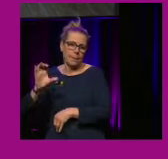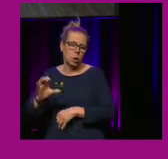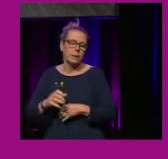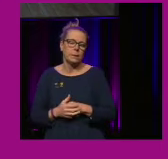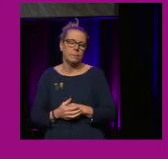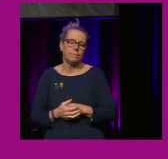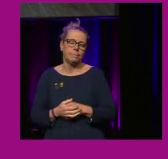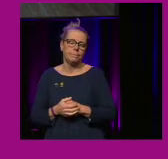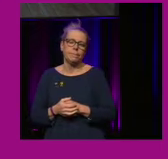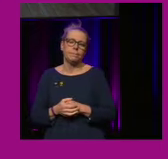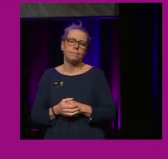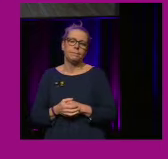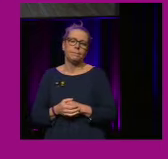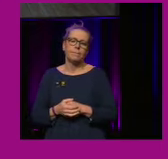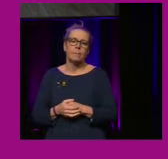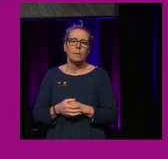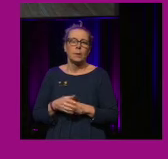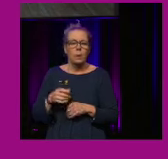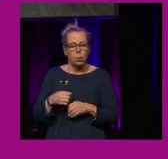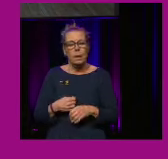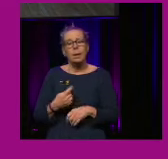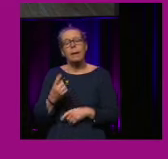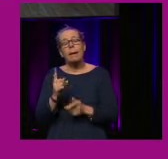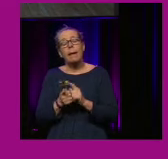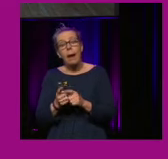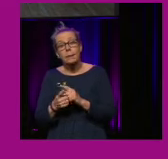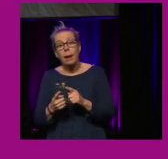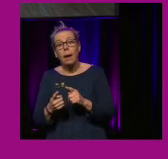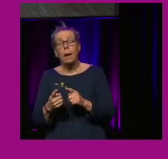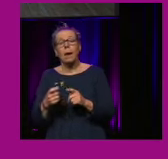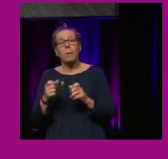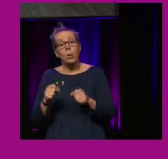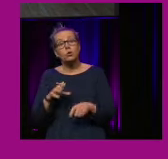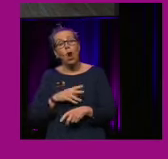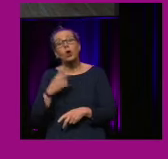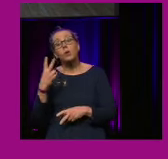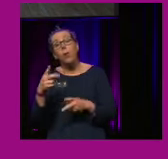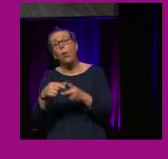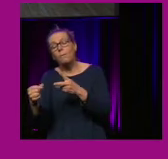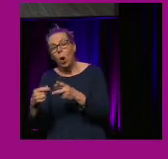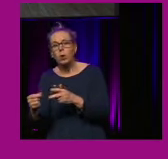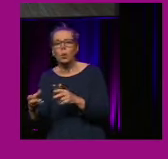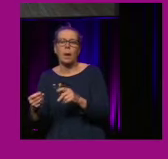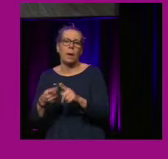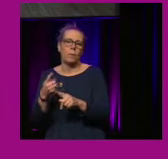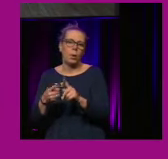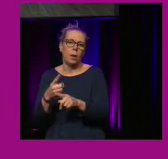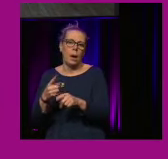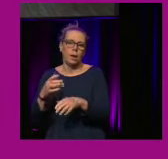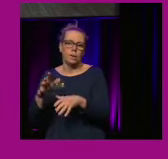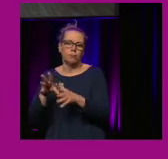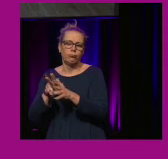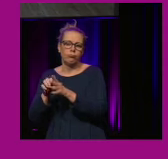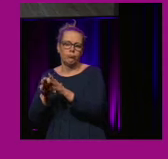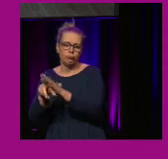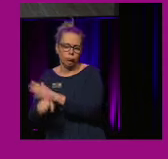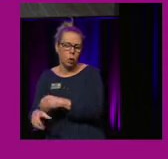lägga ner public service. Det ska kunna först ske kanske efter två val, så kan man börja sänka om hela